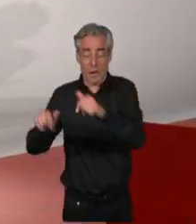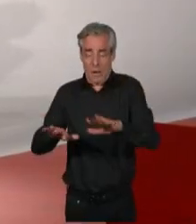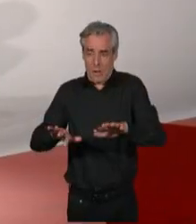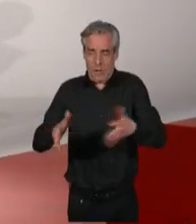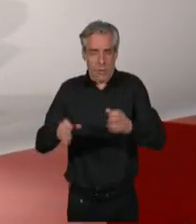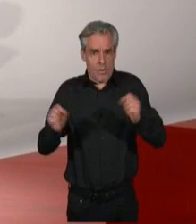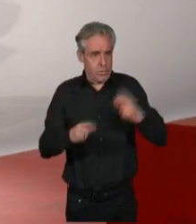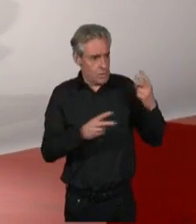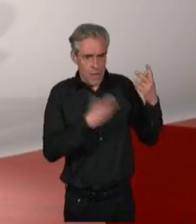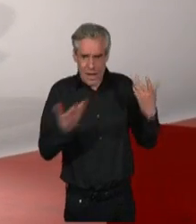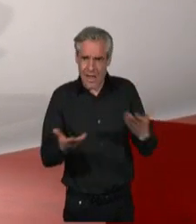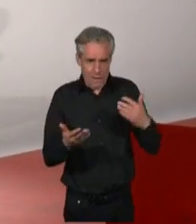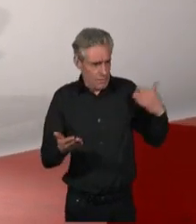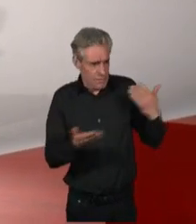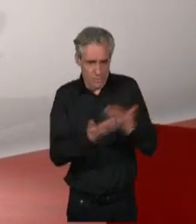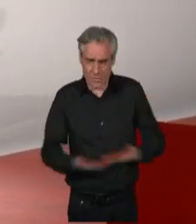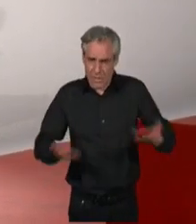Comment sommes-nous arrivés là?